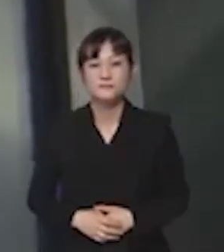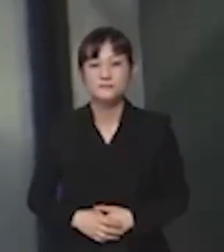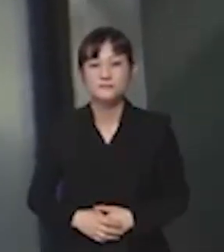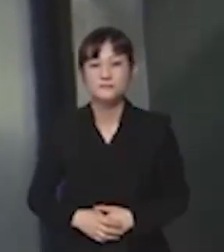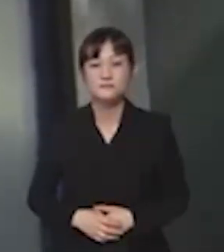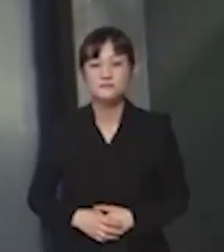정경원입니다